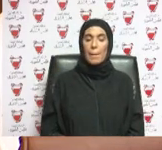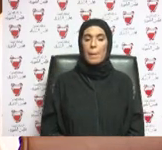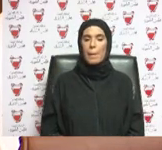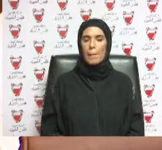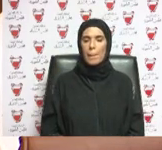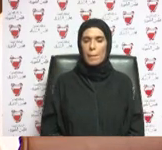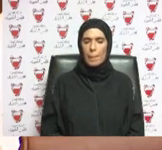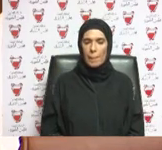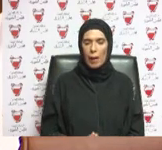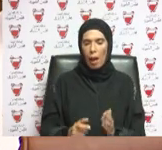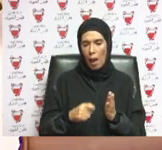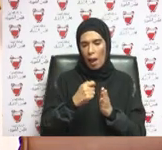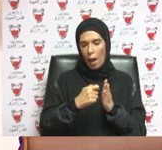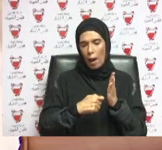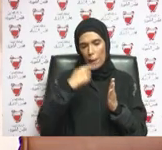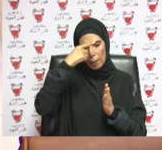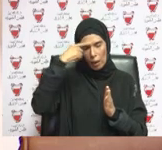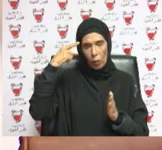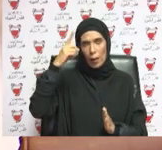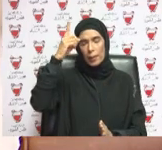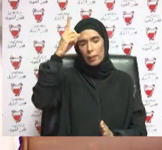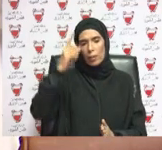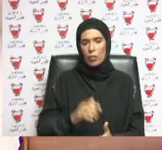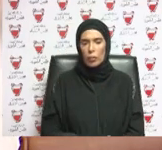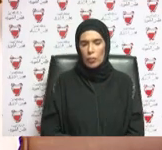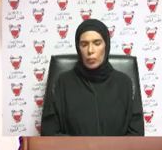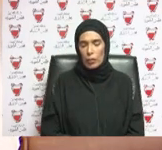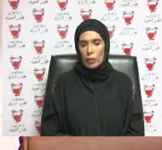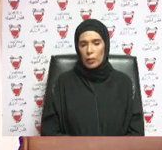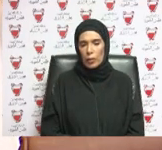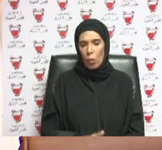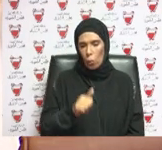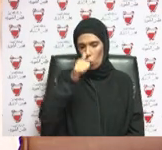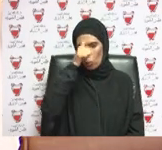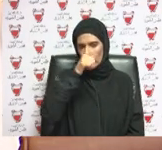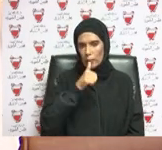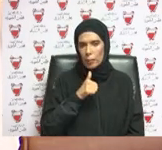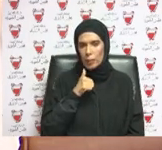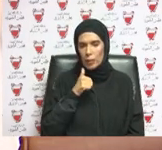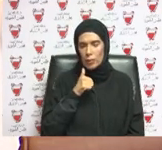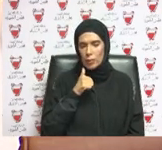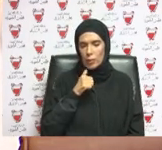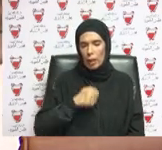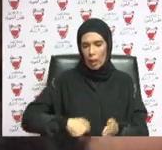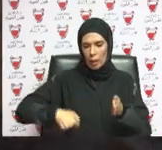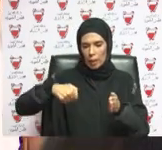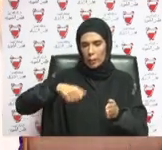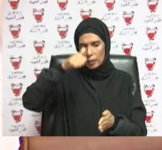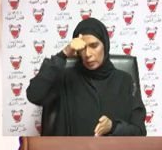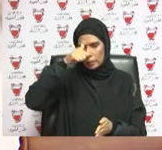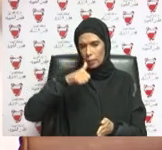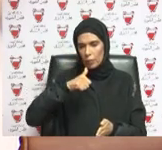وبقلب مؤمن بقضاء الله وقدره، وبقلب مليء بالحزن، أتقدم بخالص التعازي